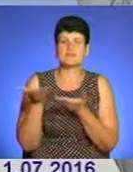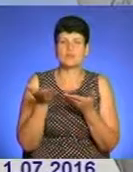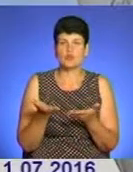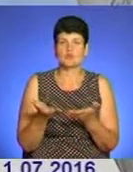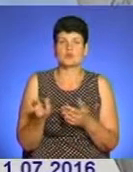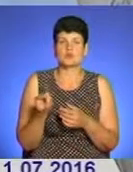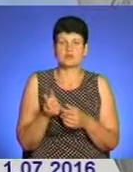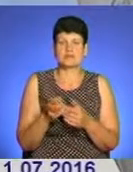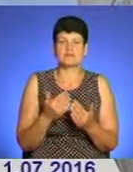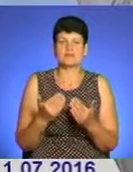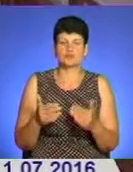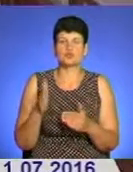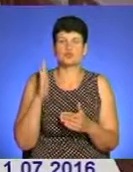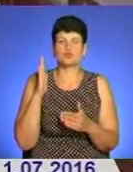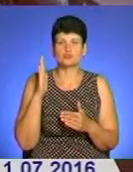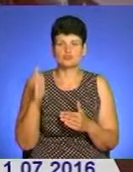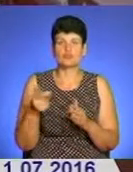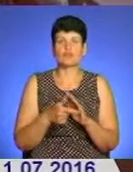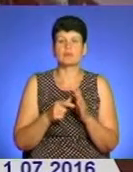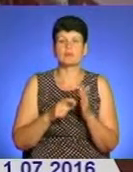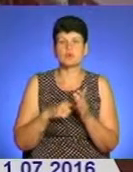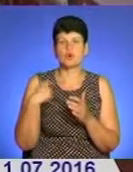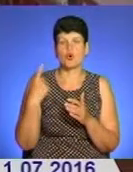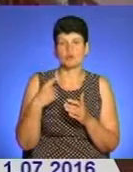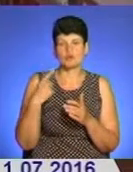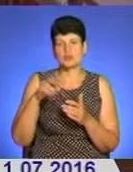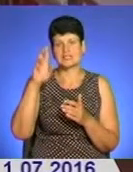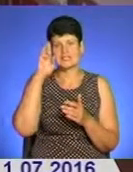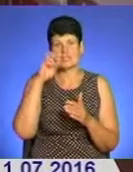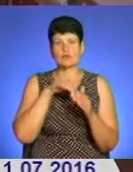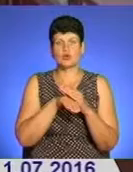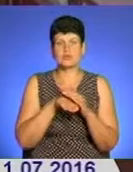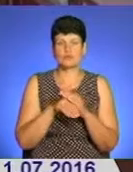відвідати виставку, що діятиме у приміщенні обласного державного архіву до кінця літа.